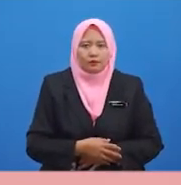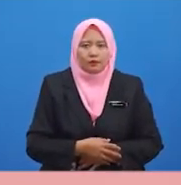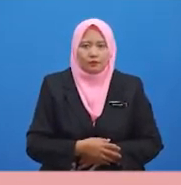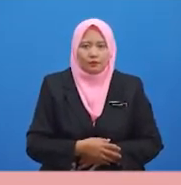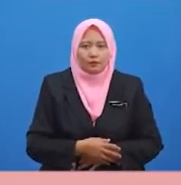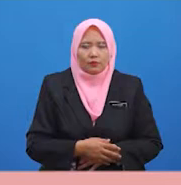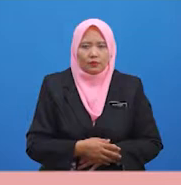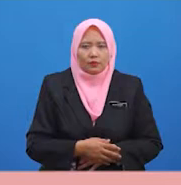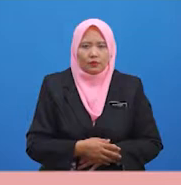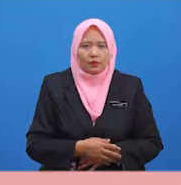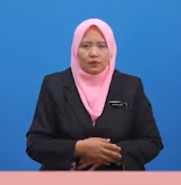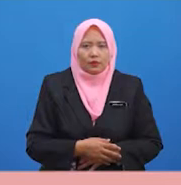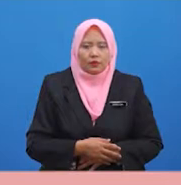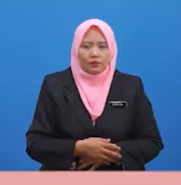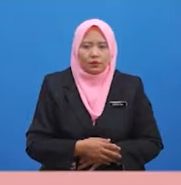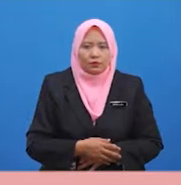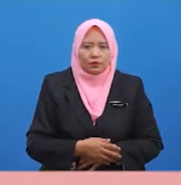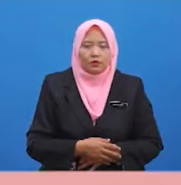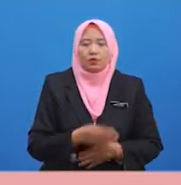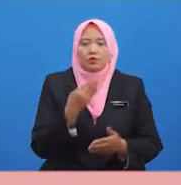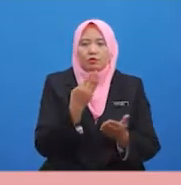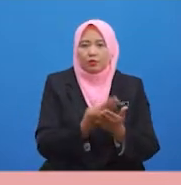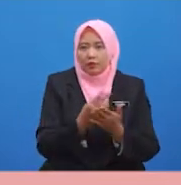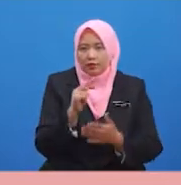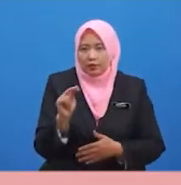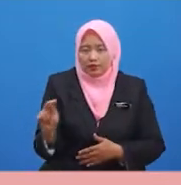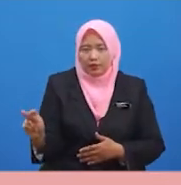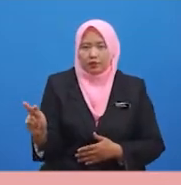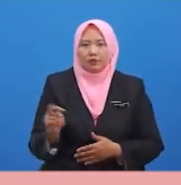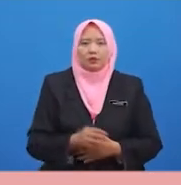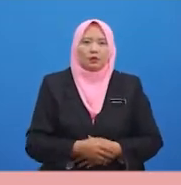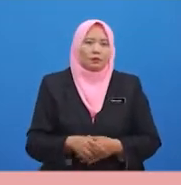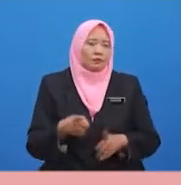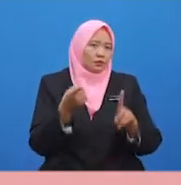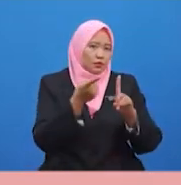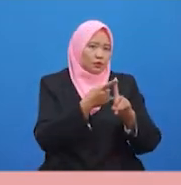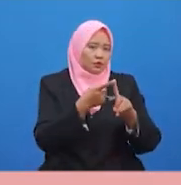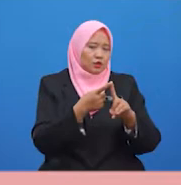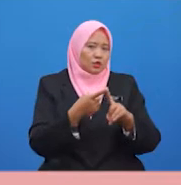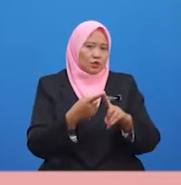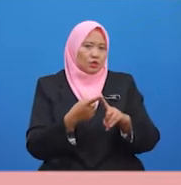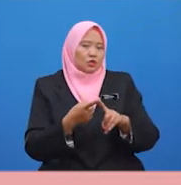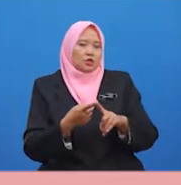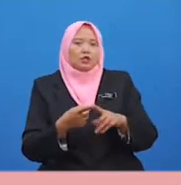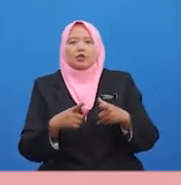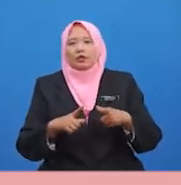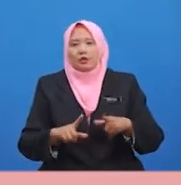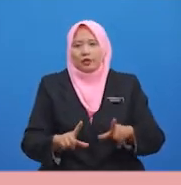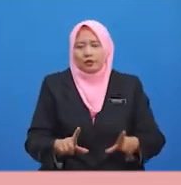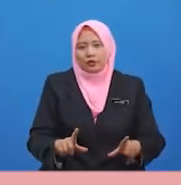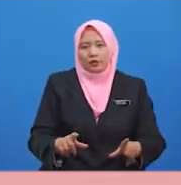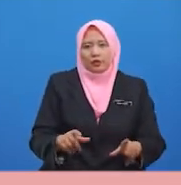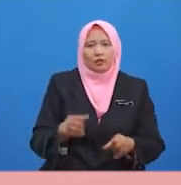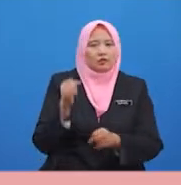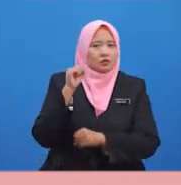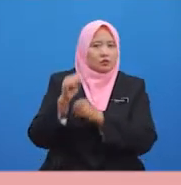sebuah bank. Hikmah kafalah adalah seperti berikut. Pertama, melahirkan